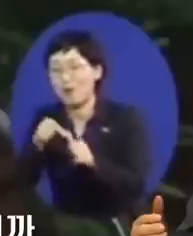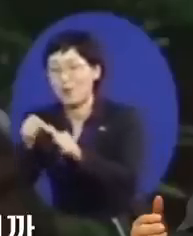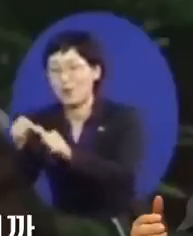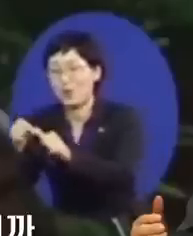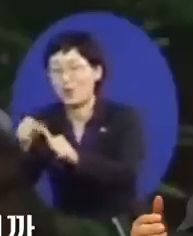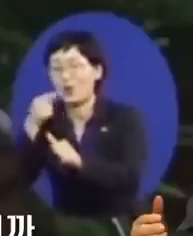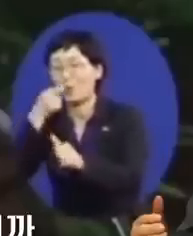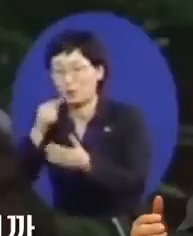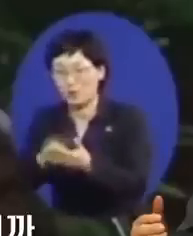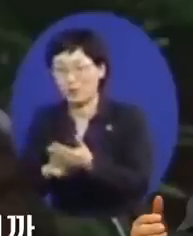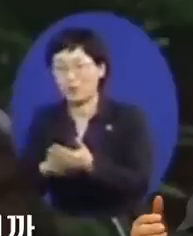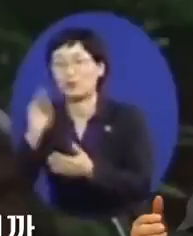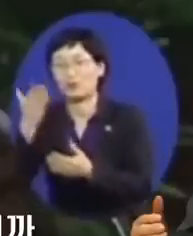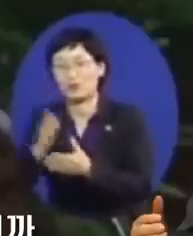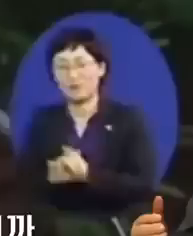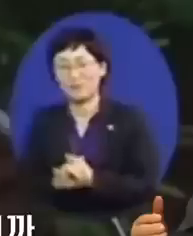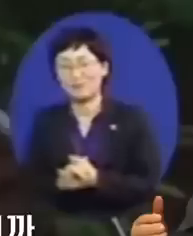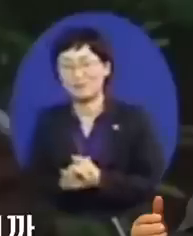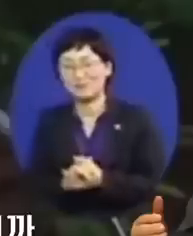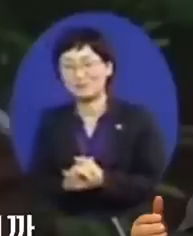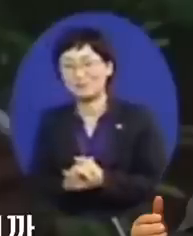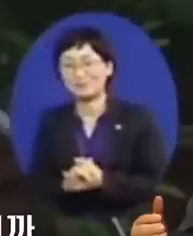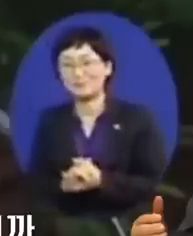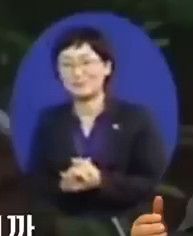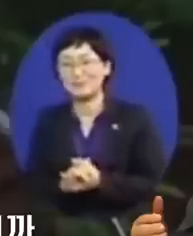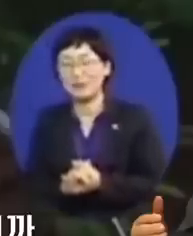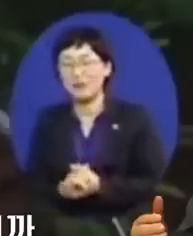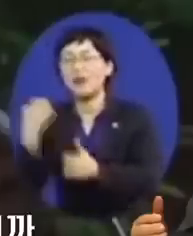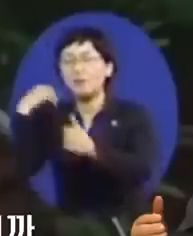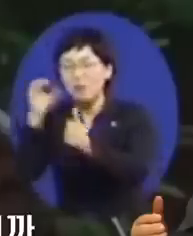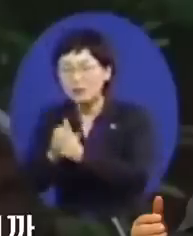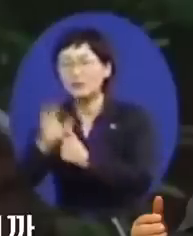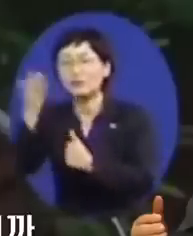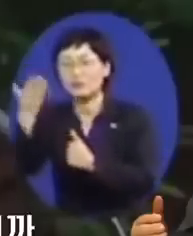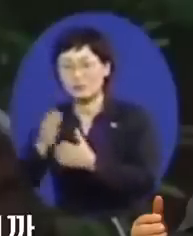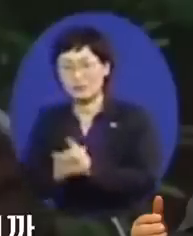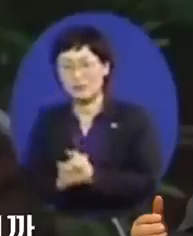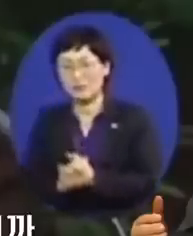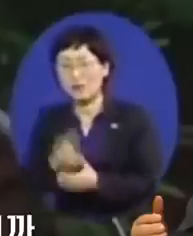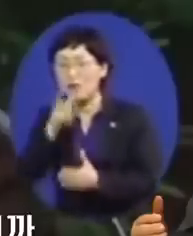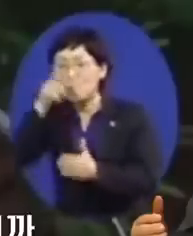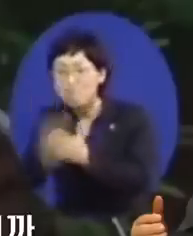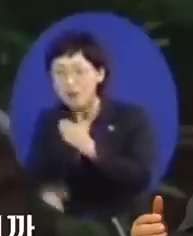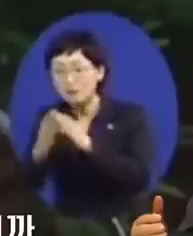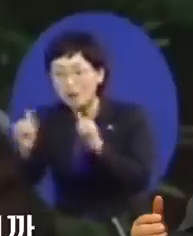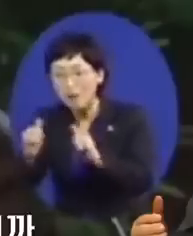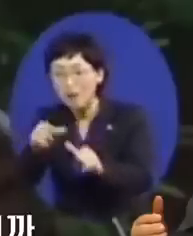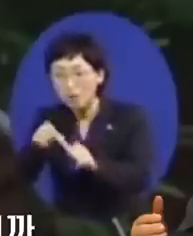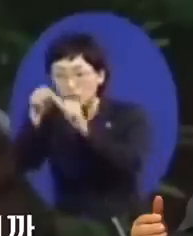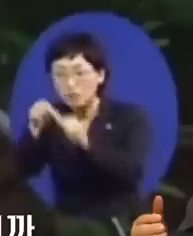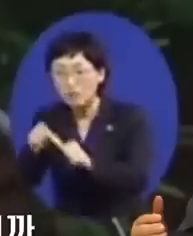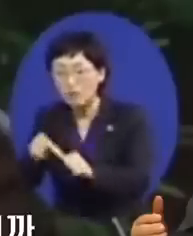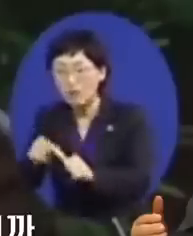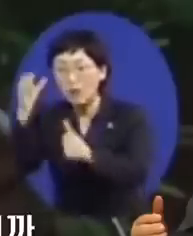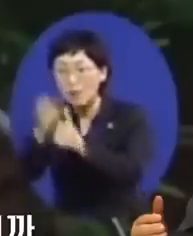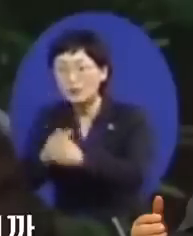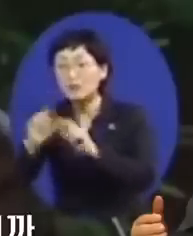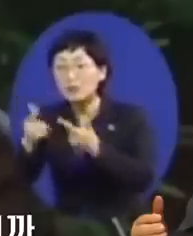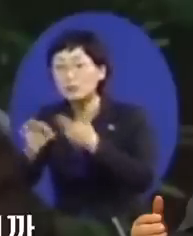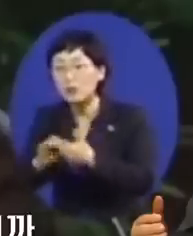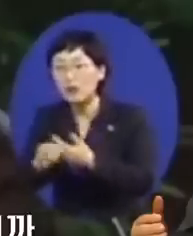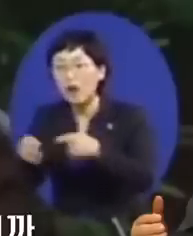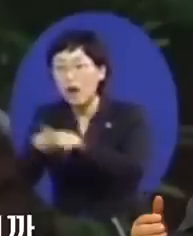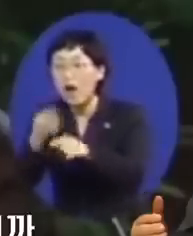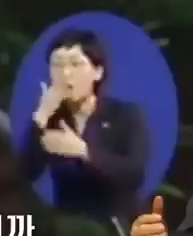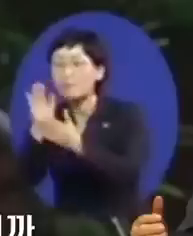물속에서 건져내 올 수 있다는 것입니다. 맡겨야 돼요. 물에 빠진 사람 건지는데도 맡기지 않으면 같이 빠져